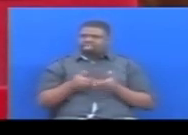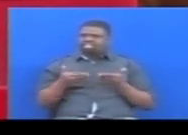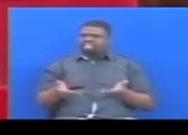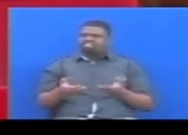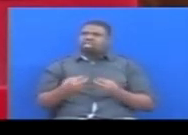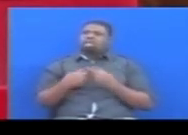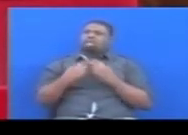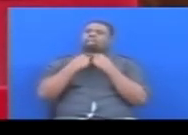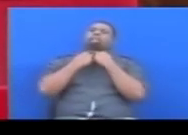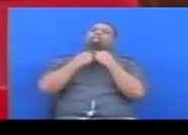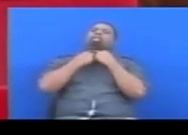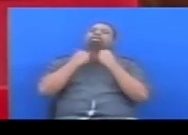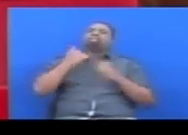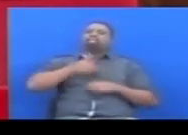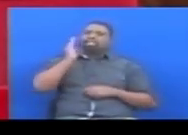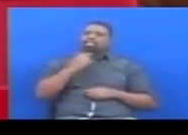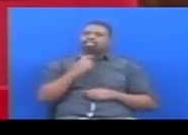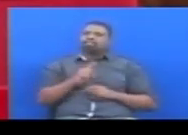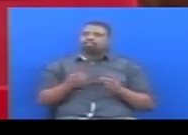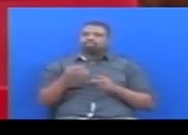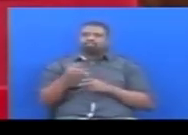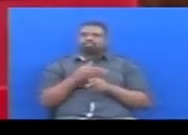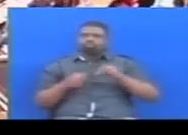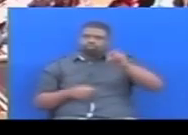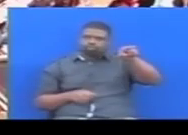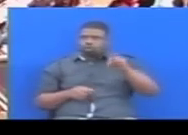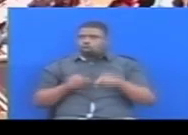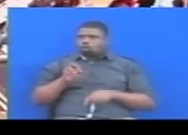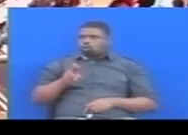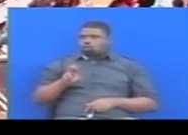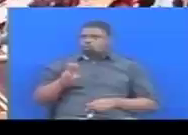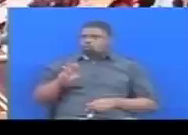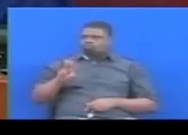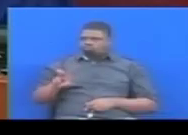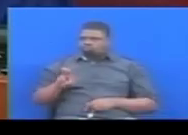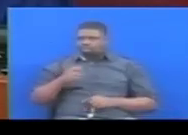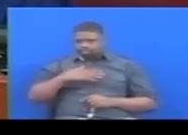ina kauli gani juu ya ranchi hiyo ya Rufu? Asante.